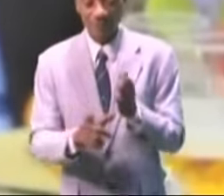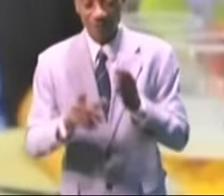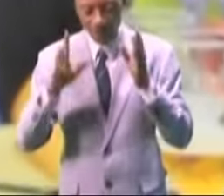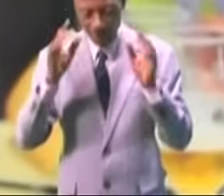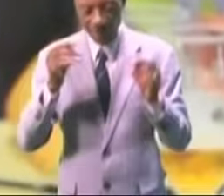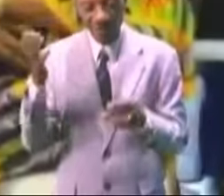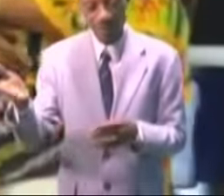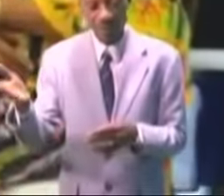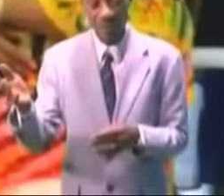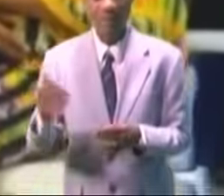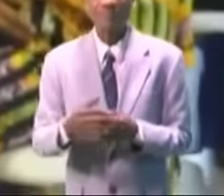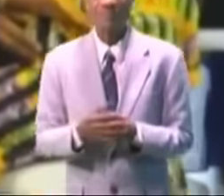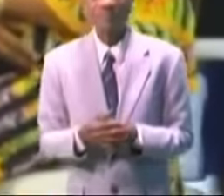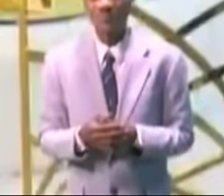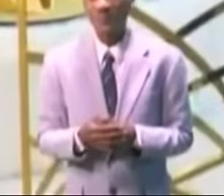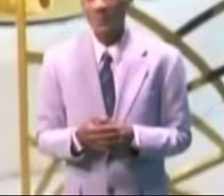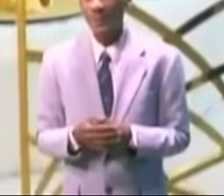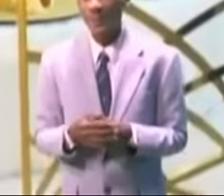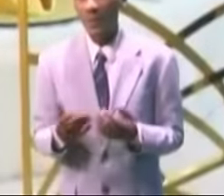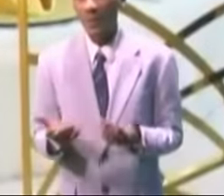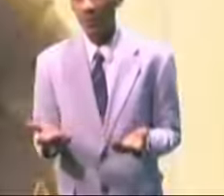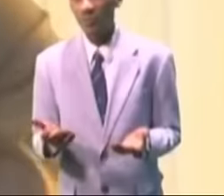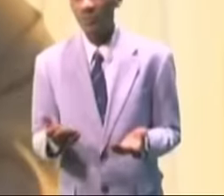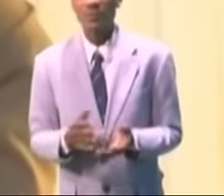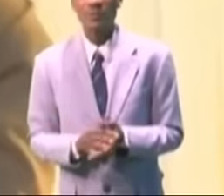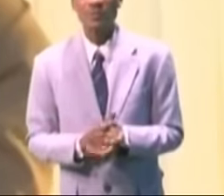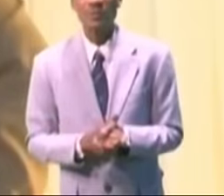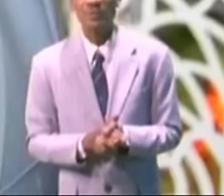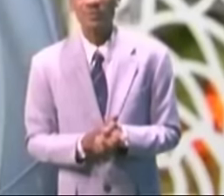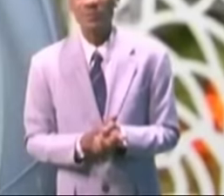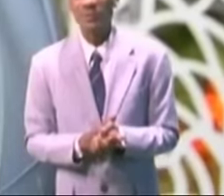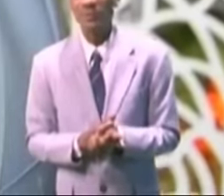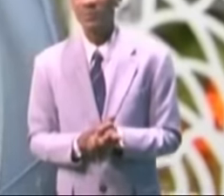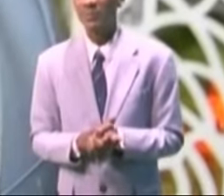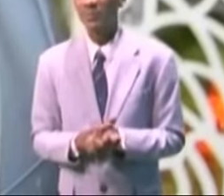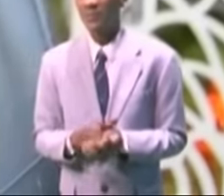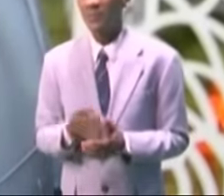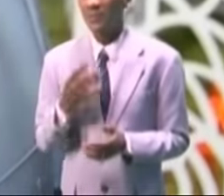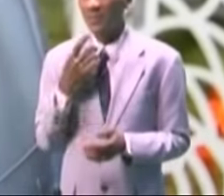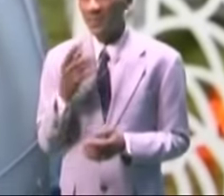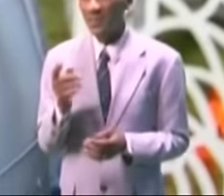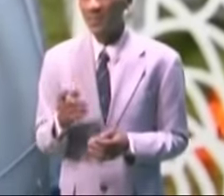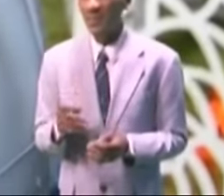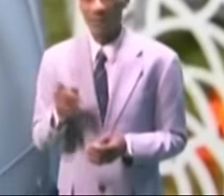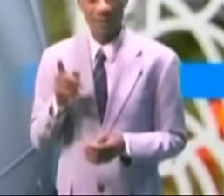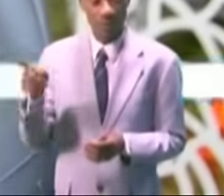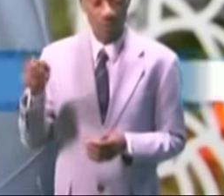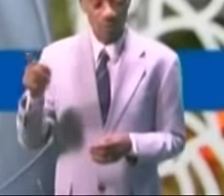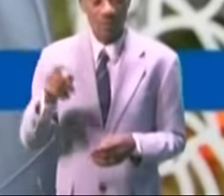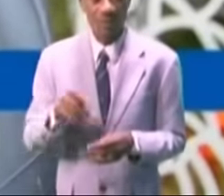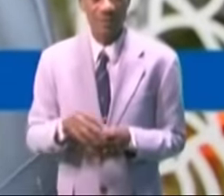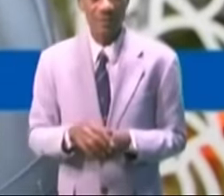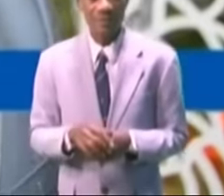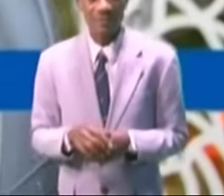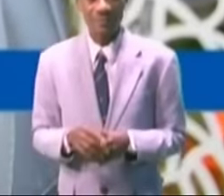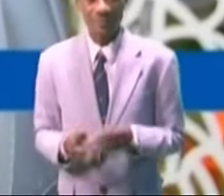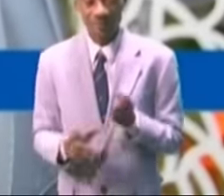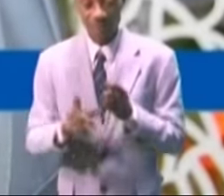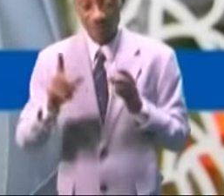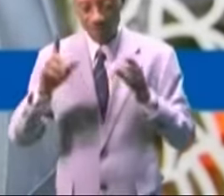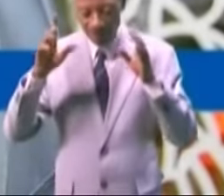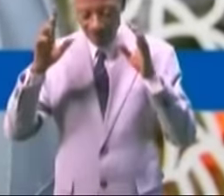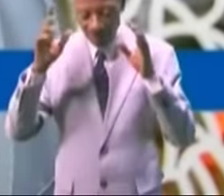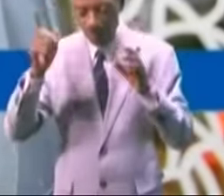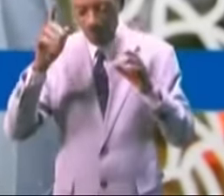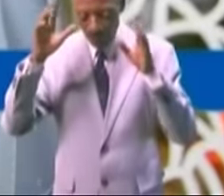sur l'importance du travail dans la vie d'un chrétien. J'ai été élu par l'Assemblée de l'ECC. J'espère qu'avec leur soutien, nous pouvons réussir. Quand on